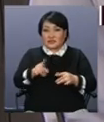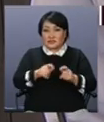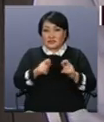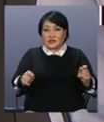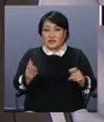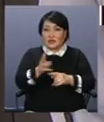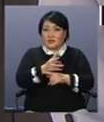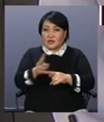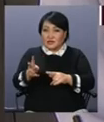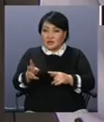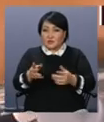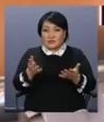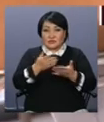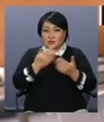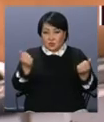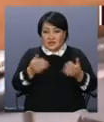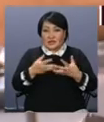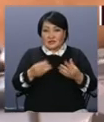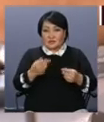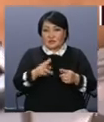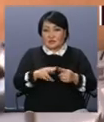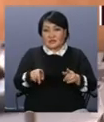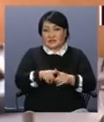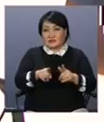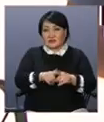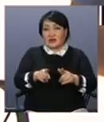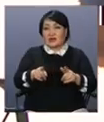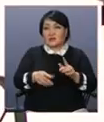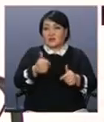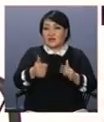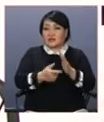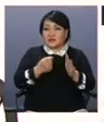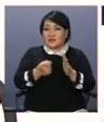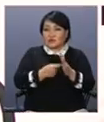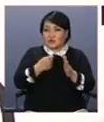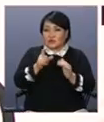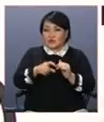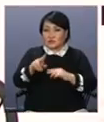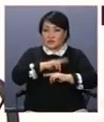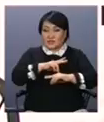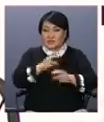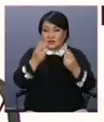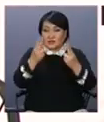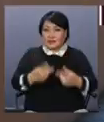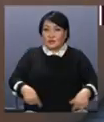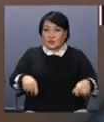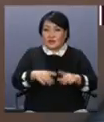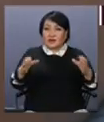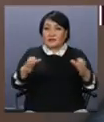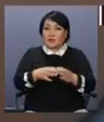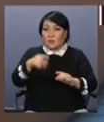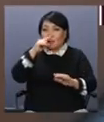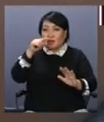камераларының жоқтығы әсер етеді. Десе де осы сынды сылтау айтқан тергеушілердің жұмысына енді арнайы құрылған топ араласпақ.